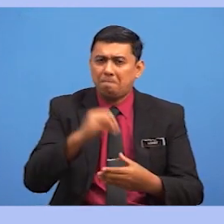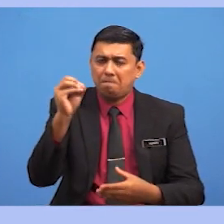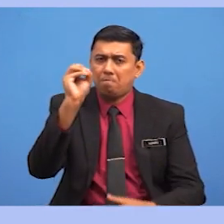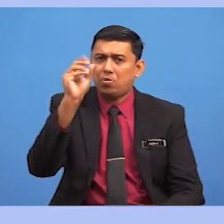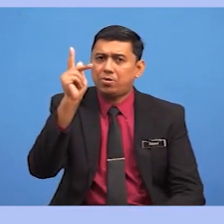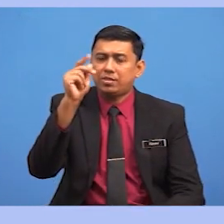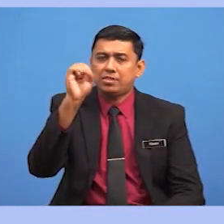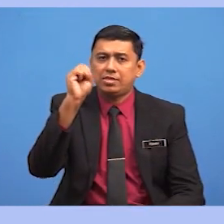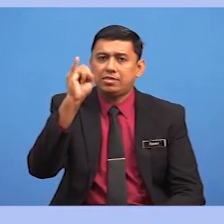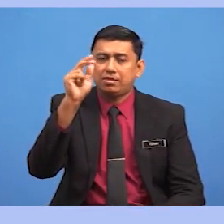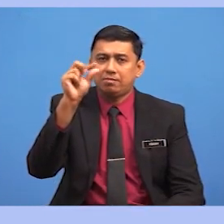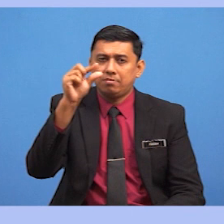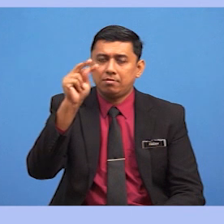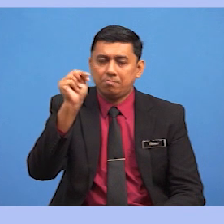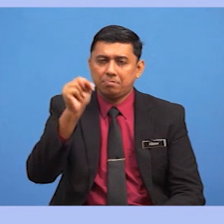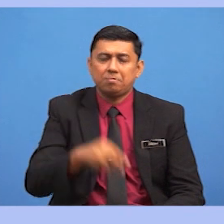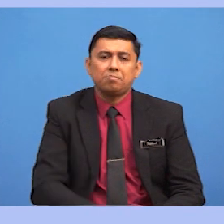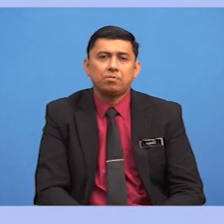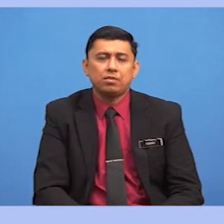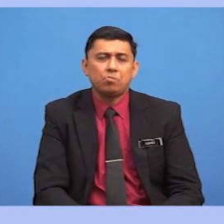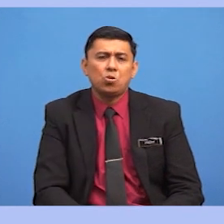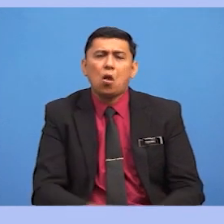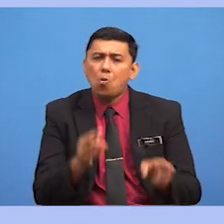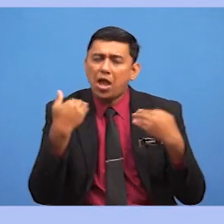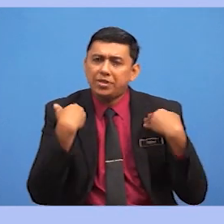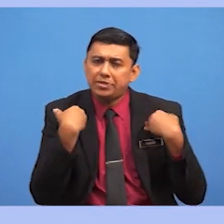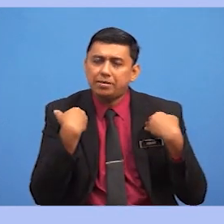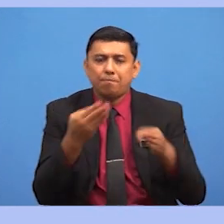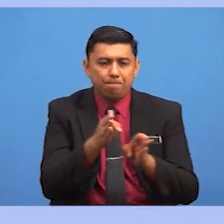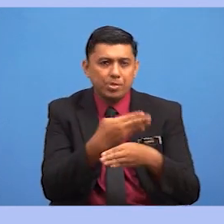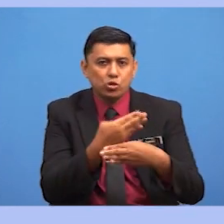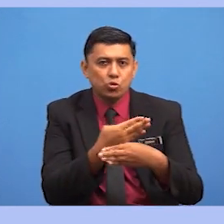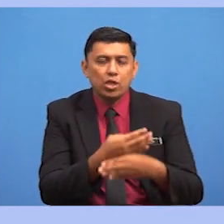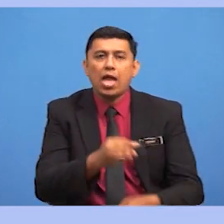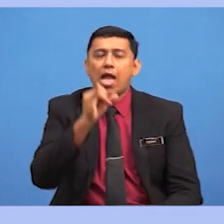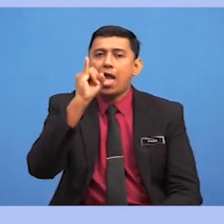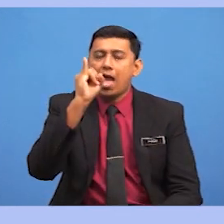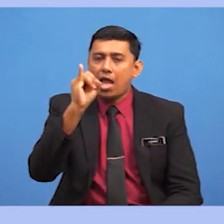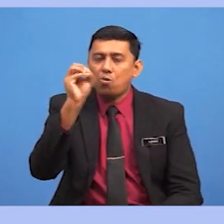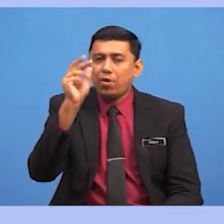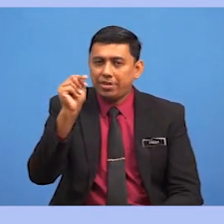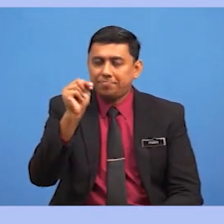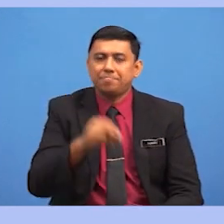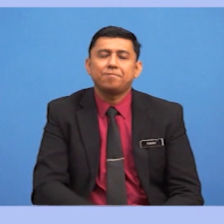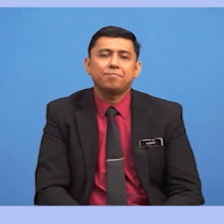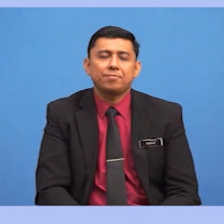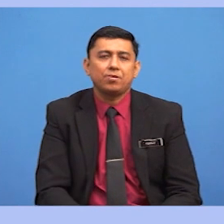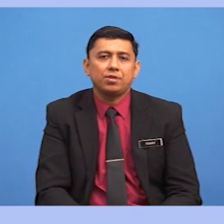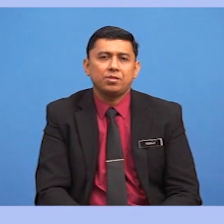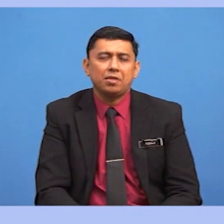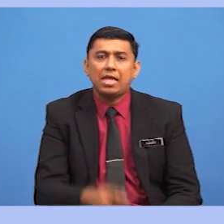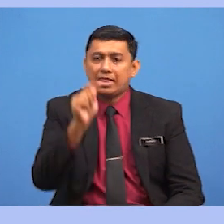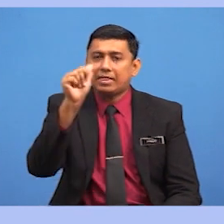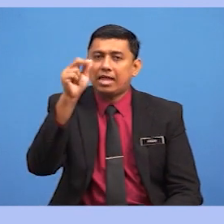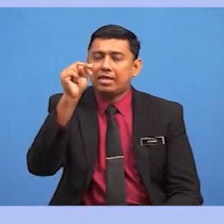besi berkarat, unsur oksigen wujud dalam bentuk ion. Dalam tangki